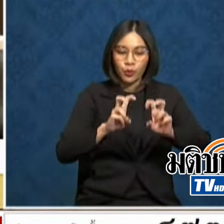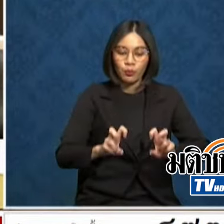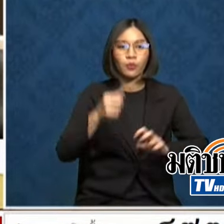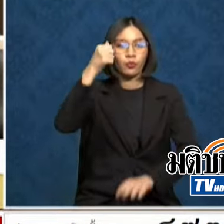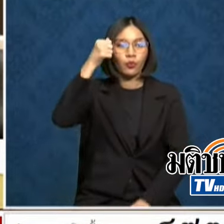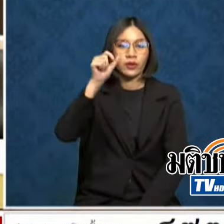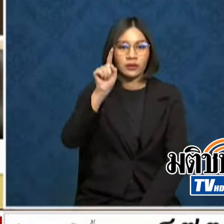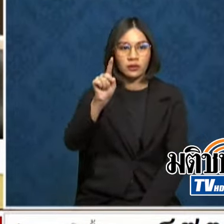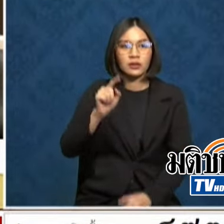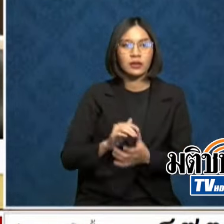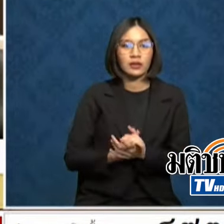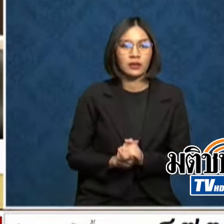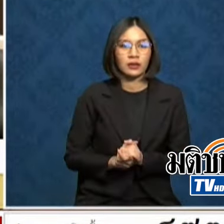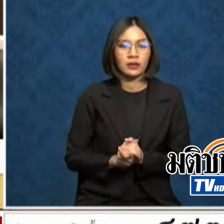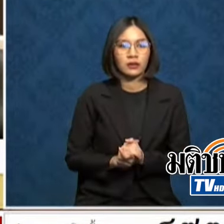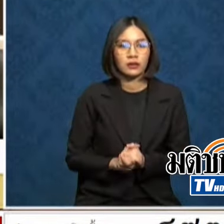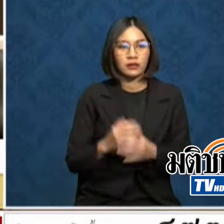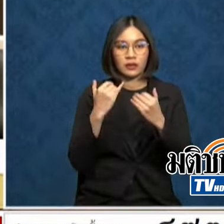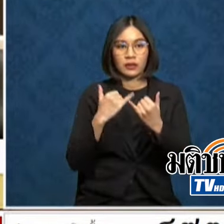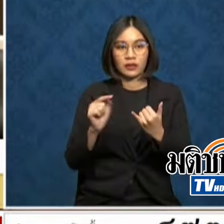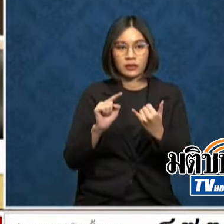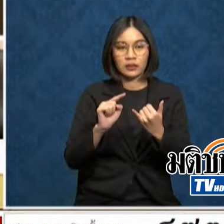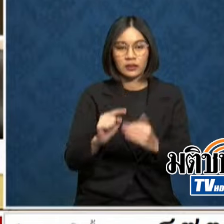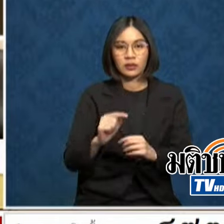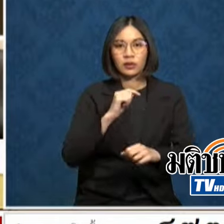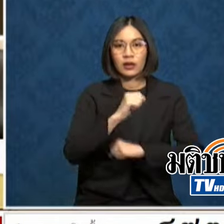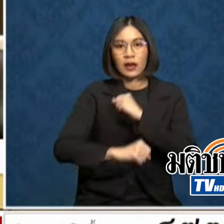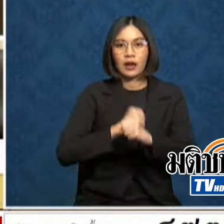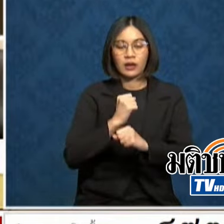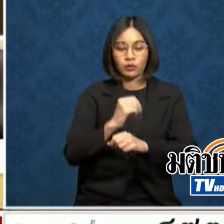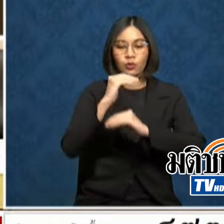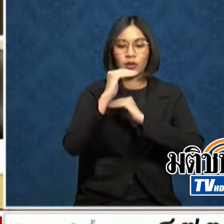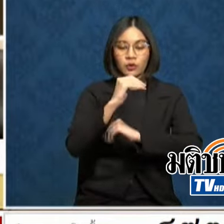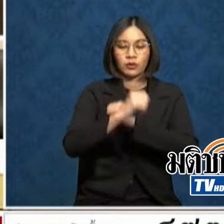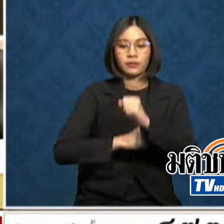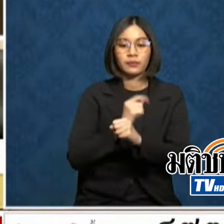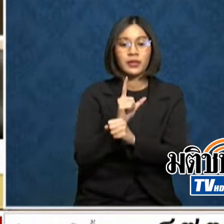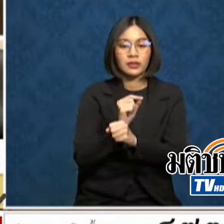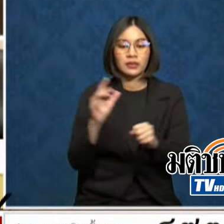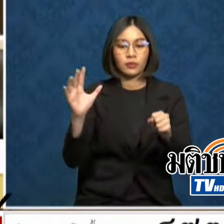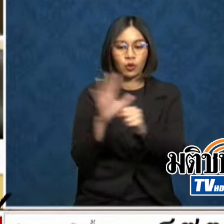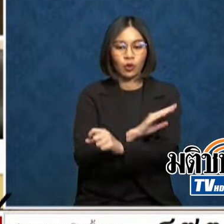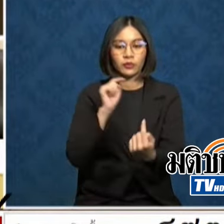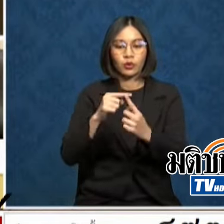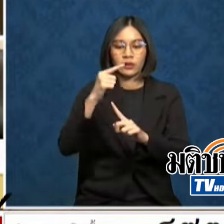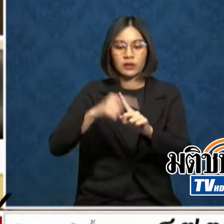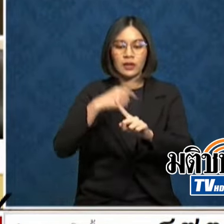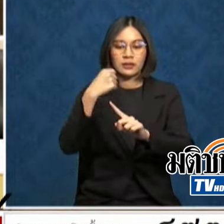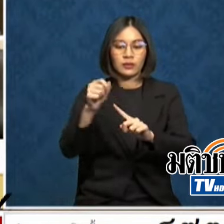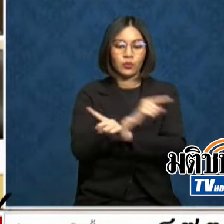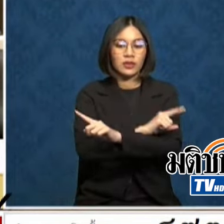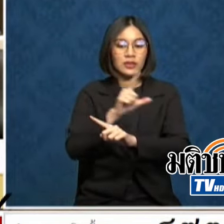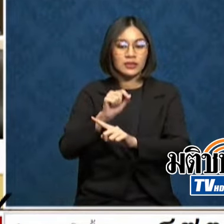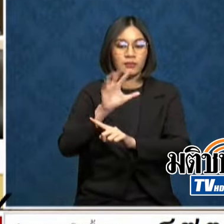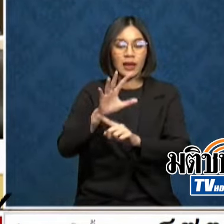แรกซึ่งจะครบกำหนดอายุความ20ปีในวันที่25ตุลาคมนี้นะ